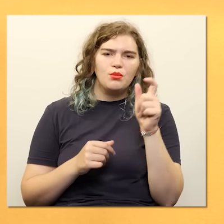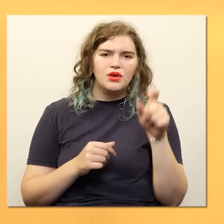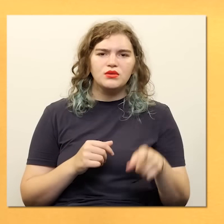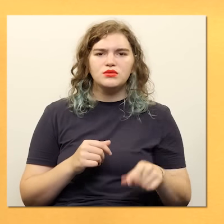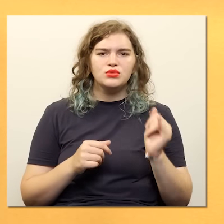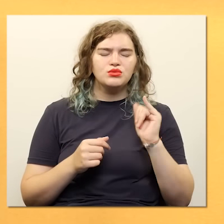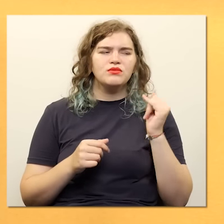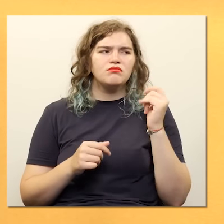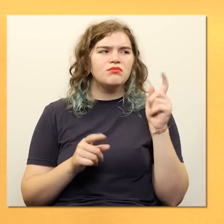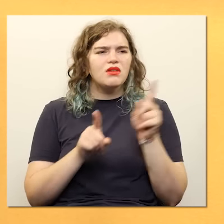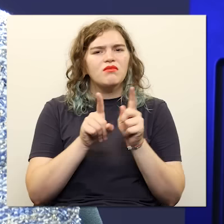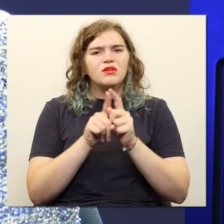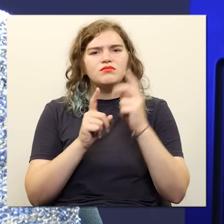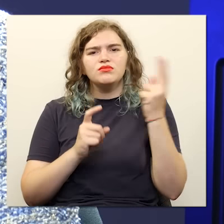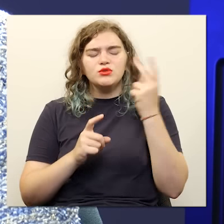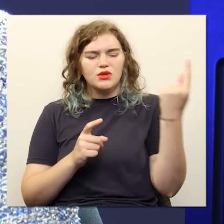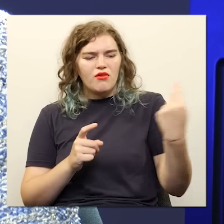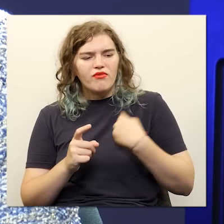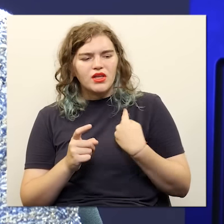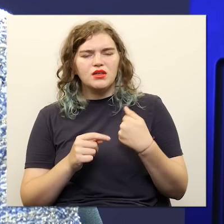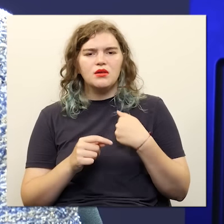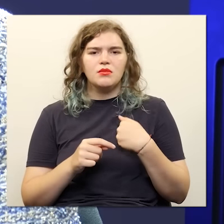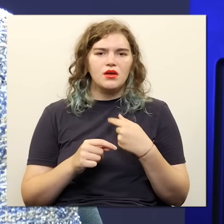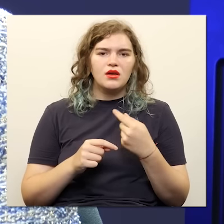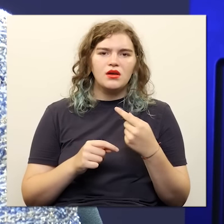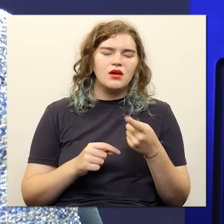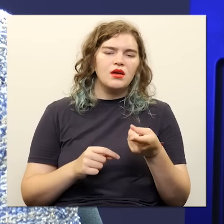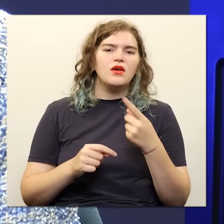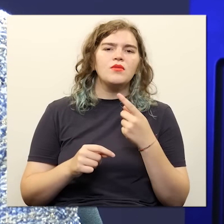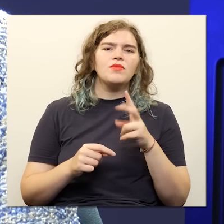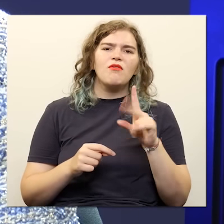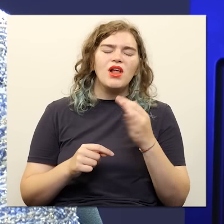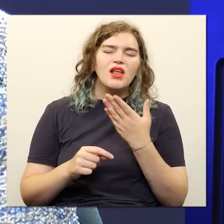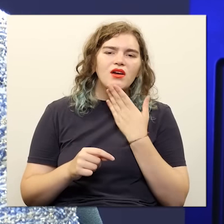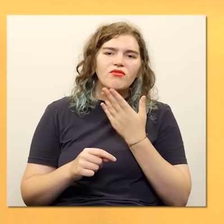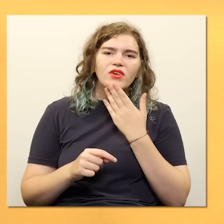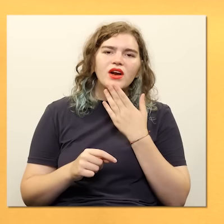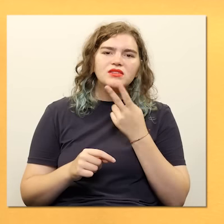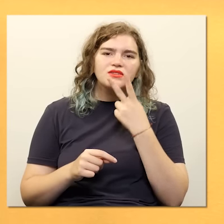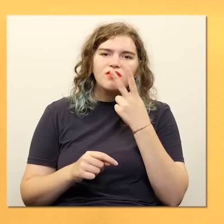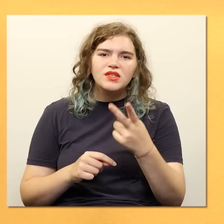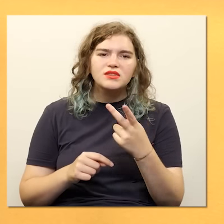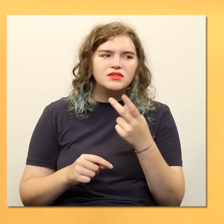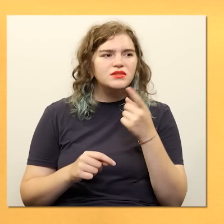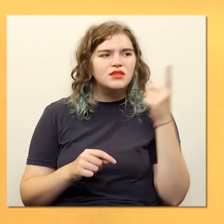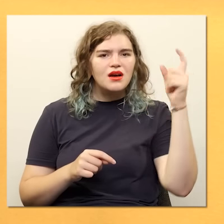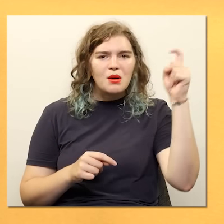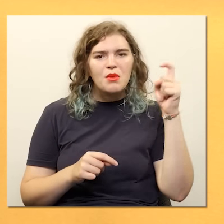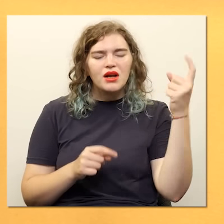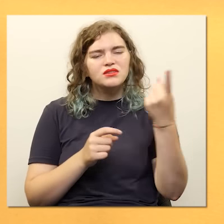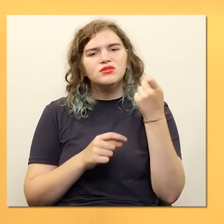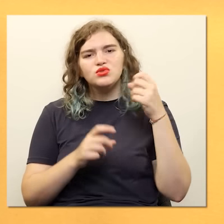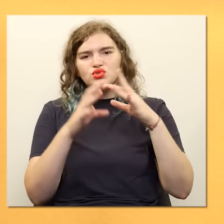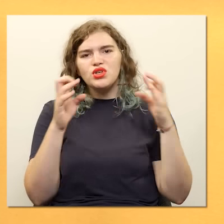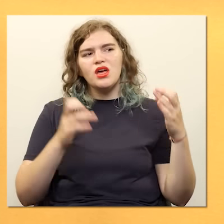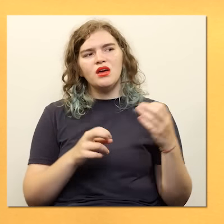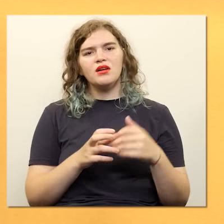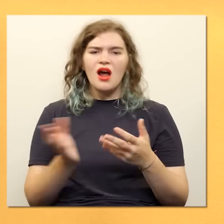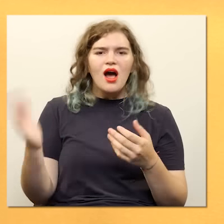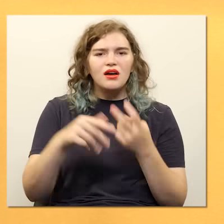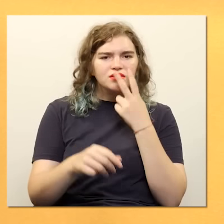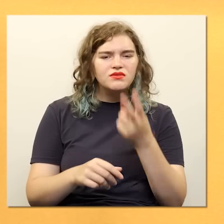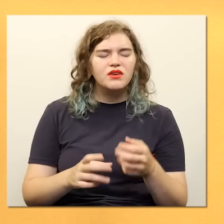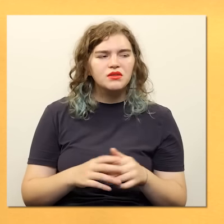o persoană dumnezeiască a venit la mine și m-a întrebat, zice, auzi, Valeria, vrei să vii să vezi cămara din